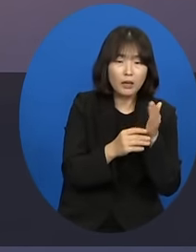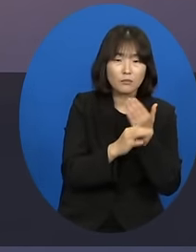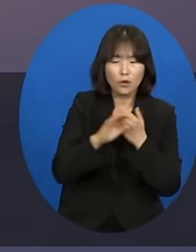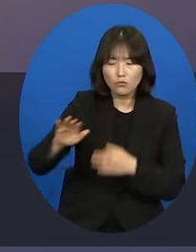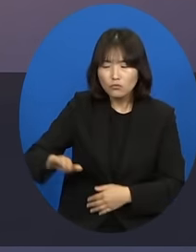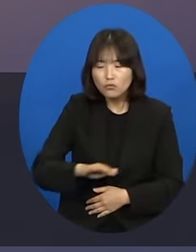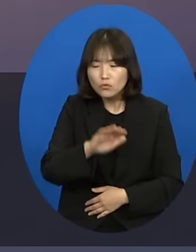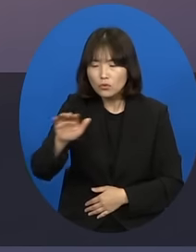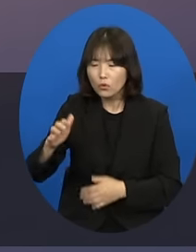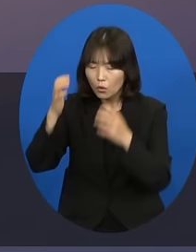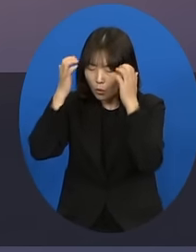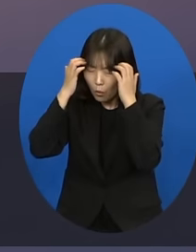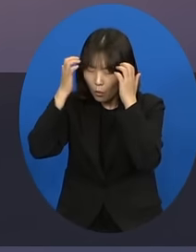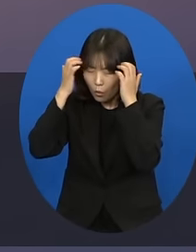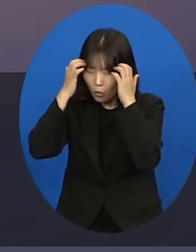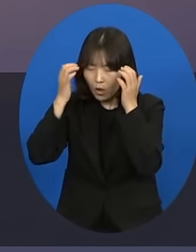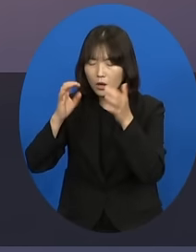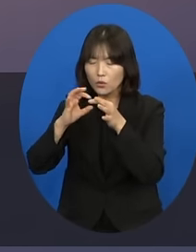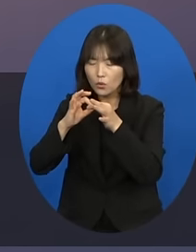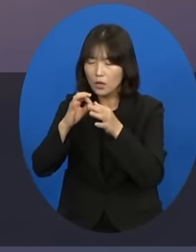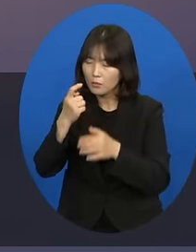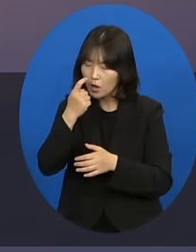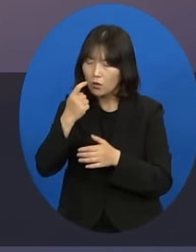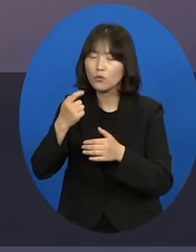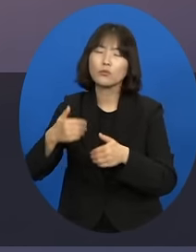고난으로 배워야 하는 과정이 필요한 거구나